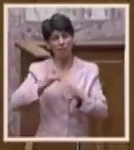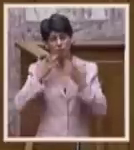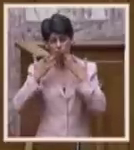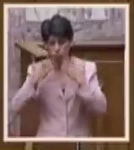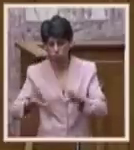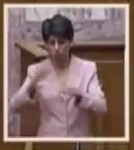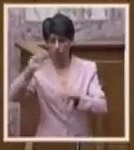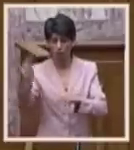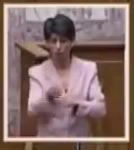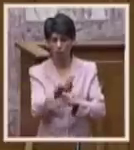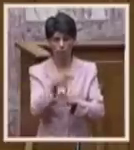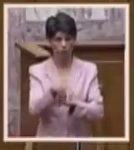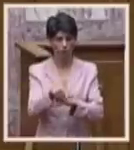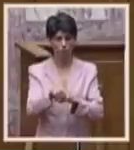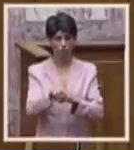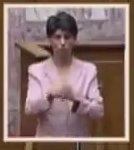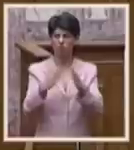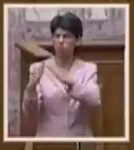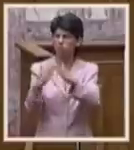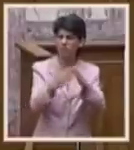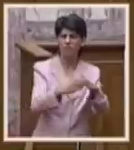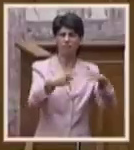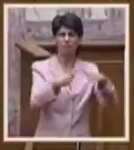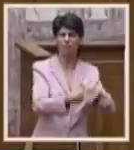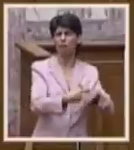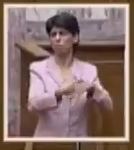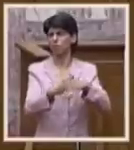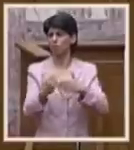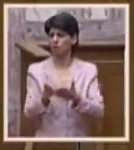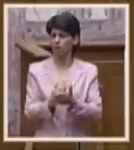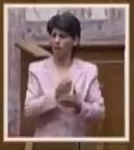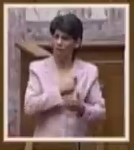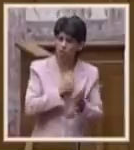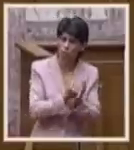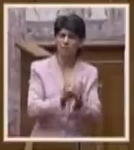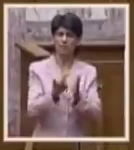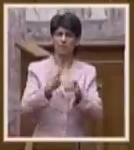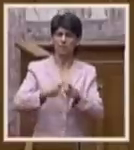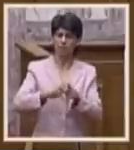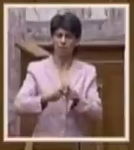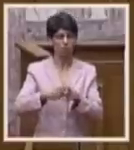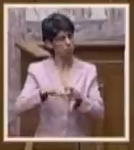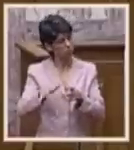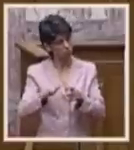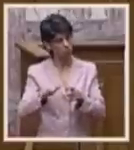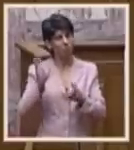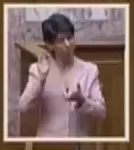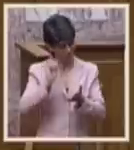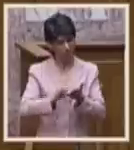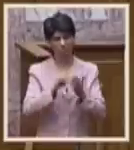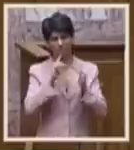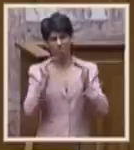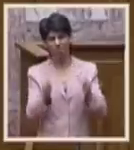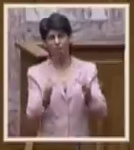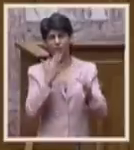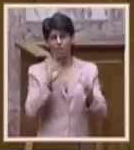ελληνικό νοικοκυριό, τις τράπεζες, αλλά και την αξιοπιστία της χώρας μας που μπορεί να μας έφερνε πάλι στα ίδια, δηλαδή